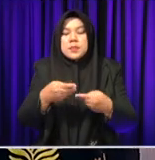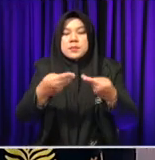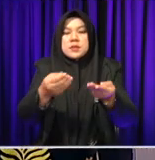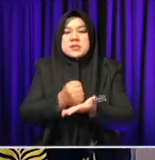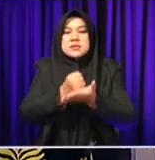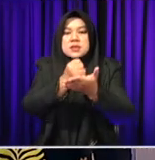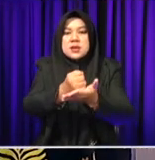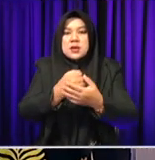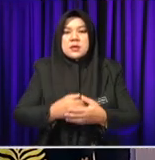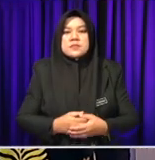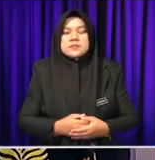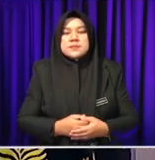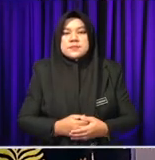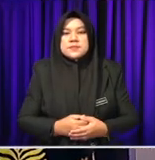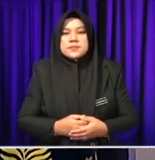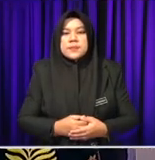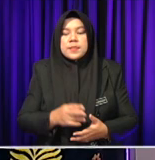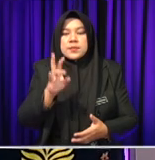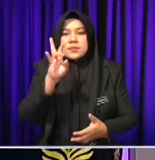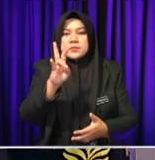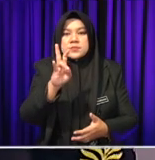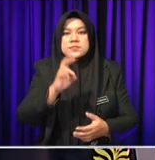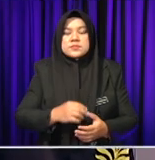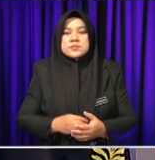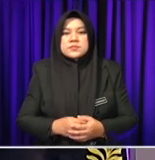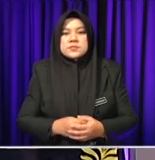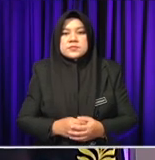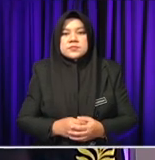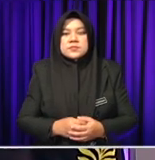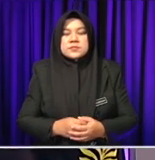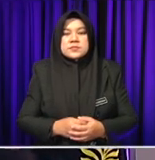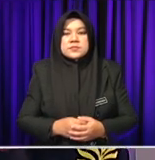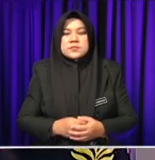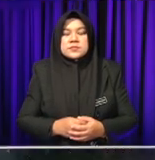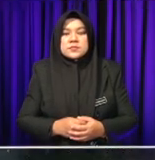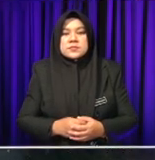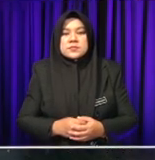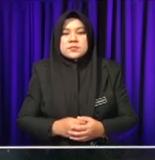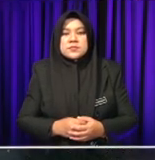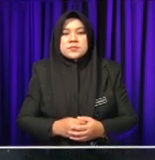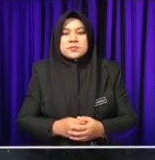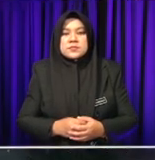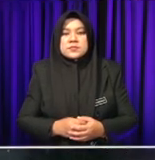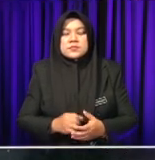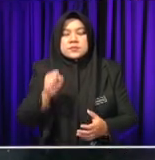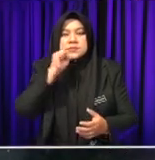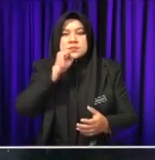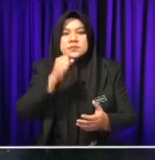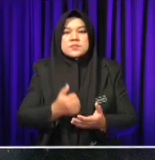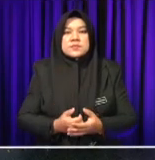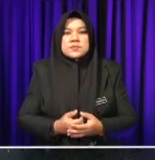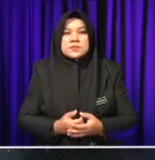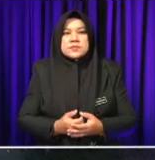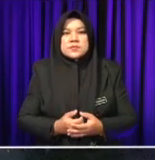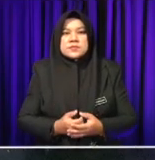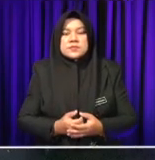yang terakhir golongan yang ketujuh siapa Nak bantu Ustazah untuk baca golongan yang terakhir ini surah silakan surah aktif